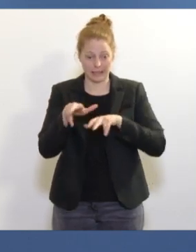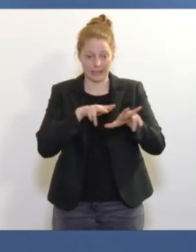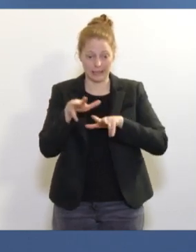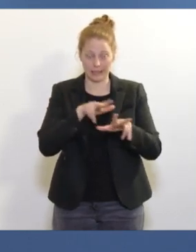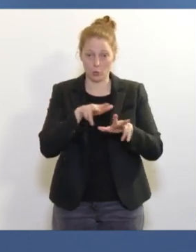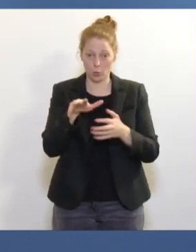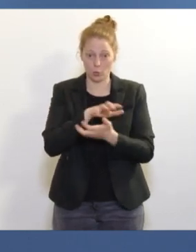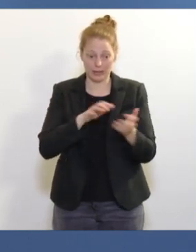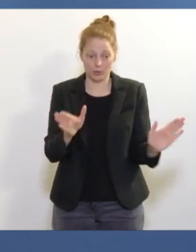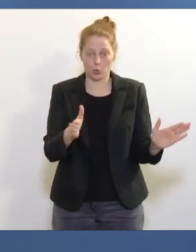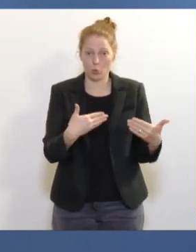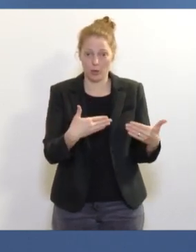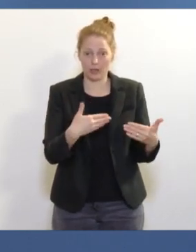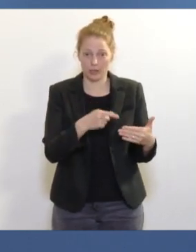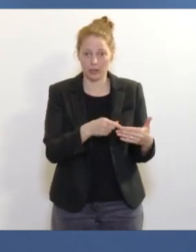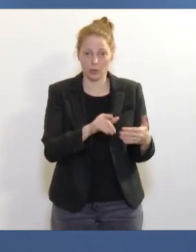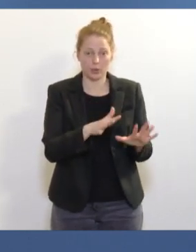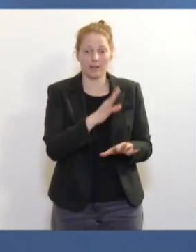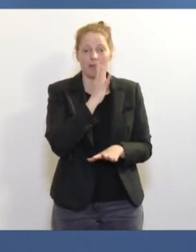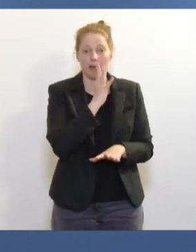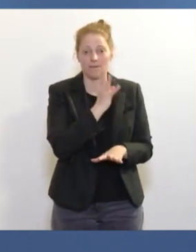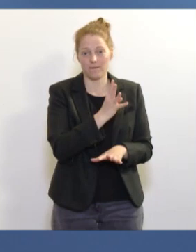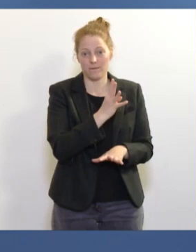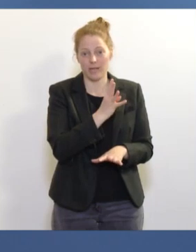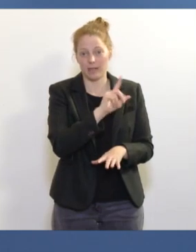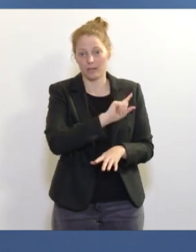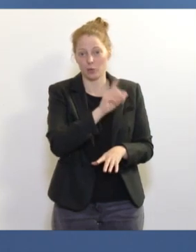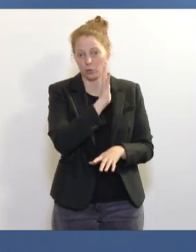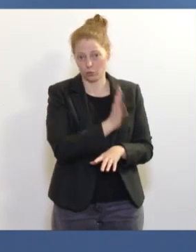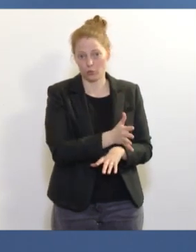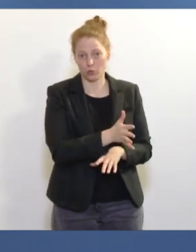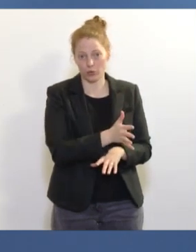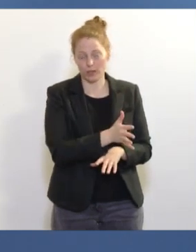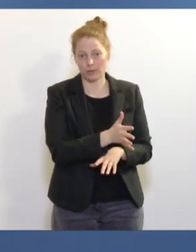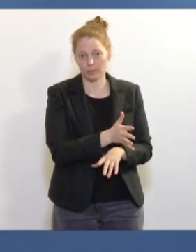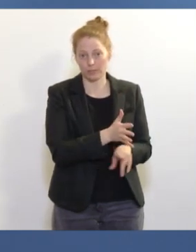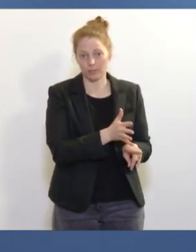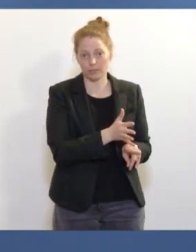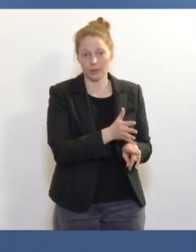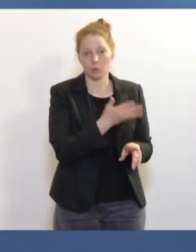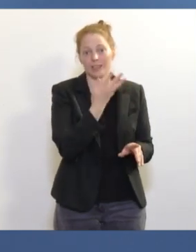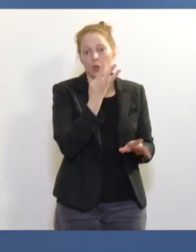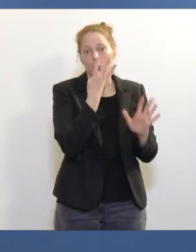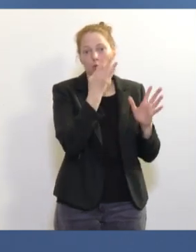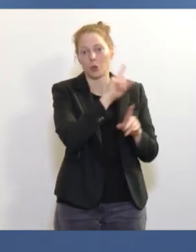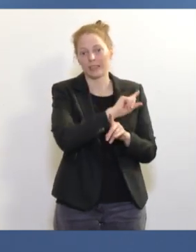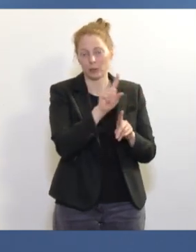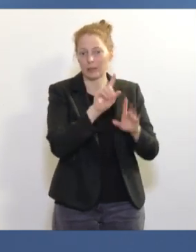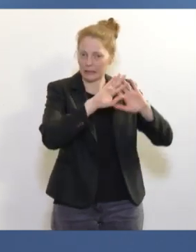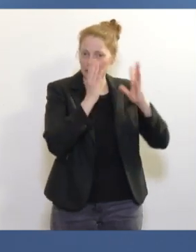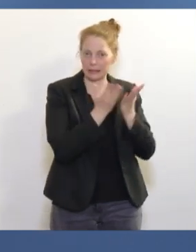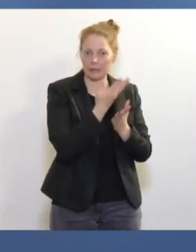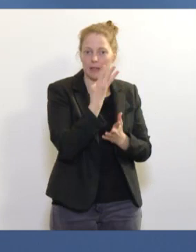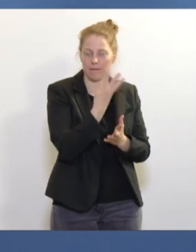Regierung zugemerkt gesehen, dass da rund 4.500 von denen 9.933 vom Ganzen sind. Das ist also ein bisschen